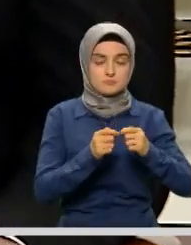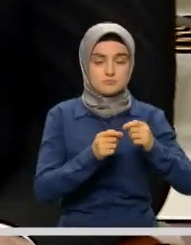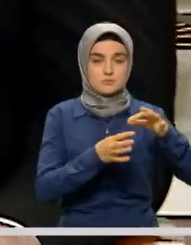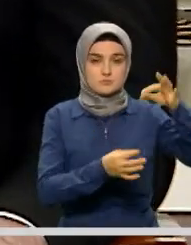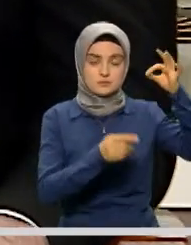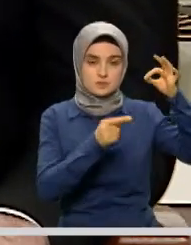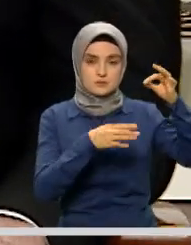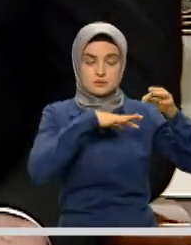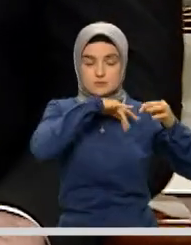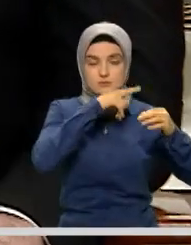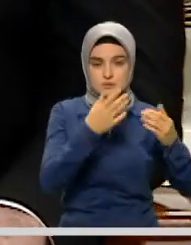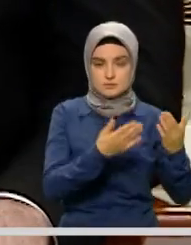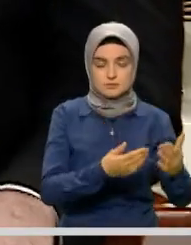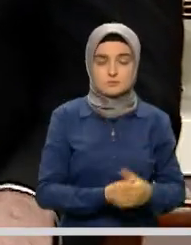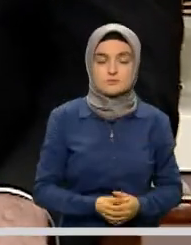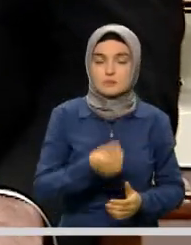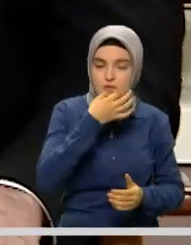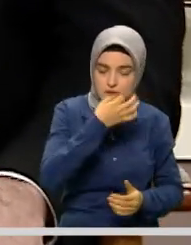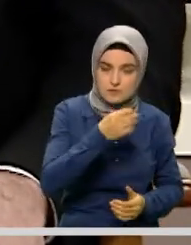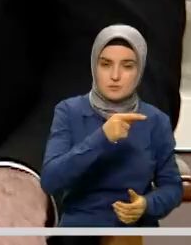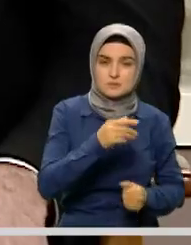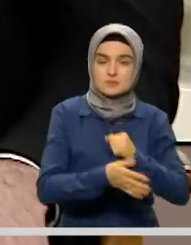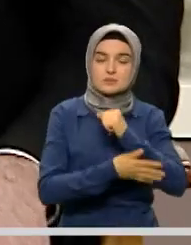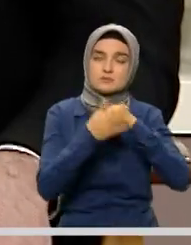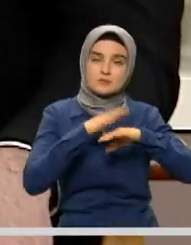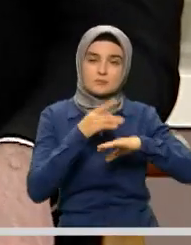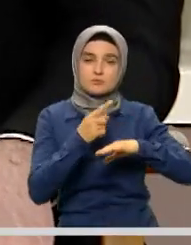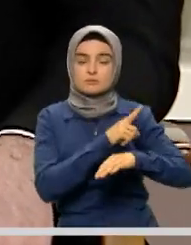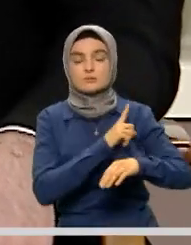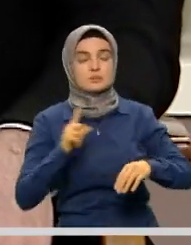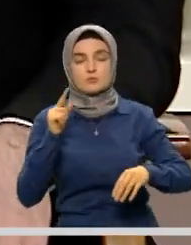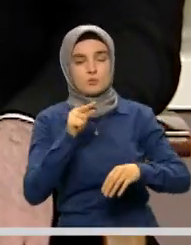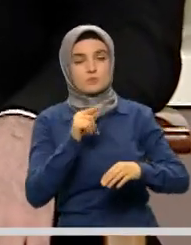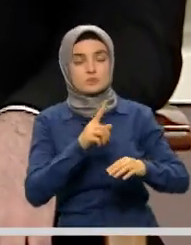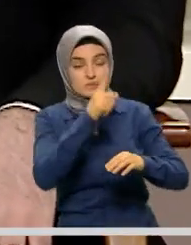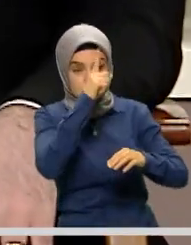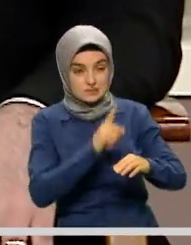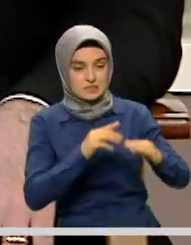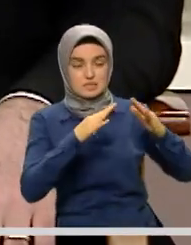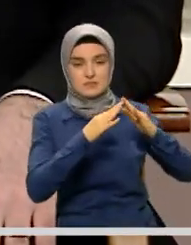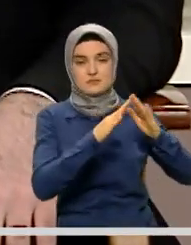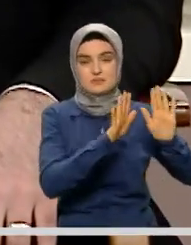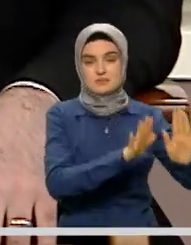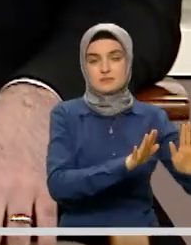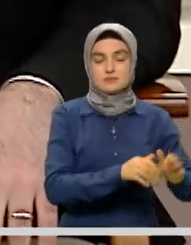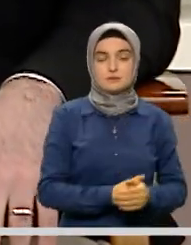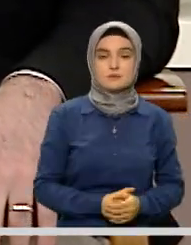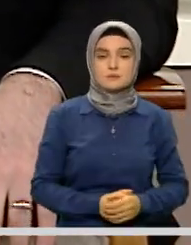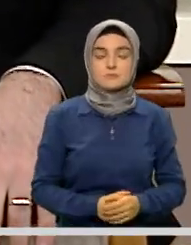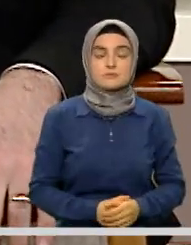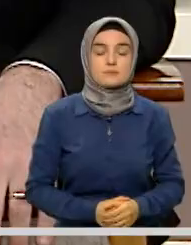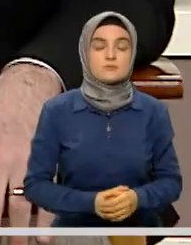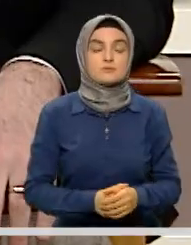görecek durumda değil. Hani izin verseniz hani şey yapsam yardım etsem. Hayır diyor, yok. O tek kalacak evinde. Yani öyle bir tecrit ki